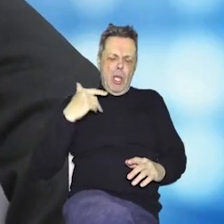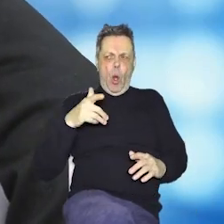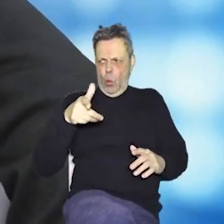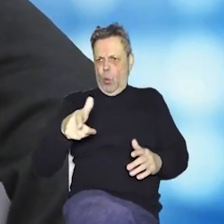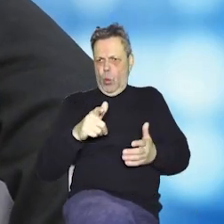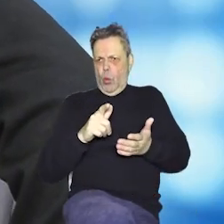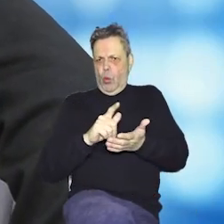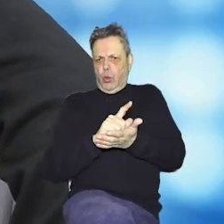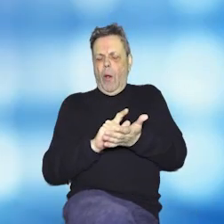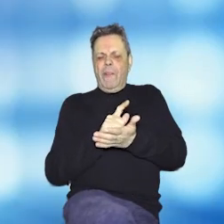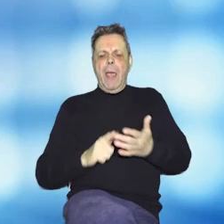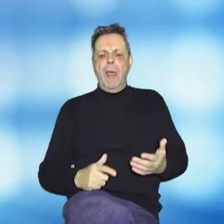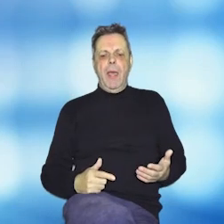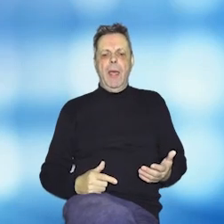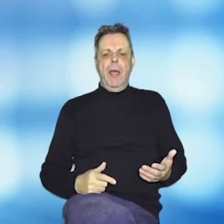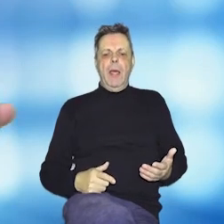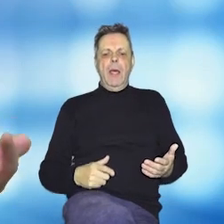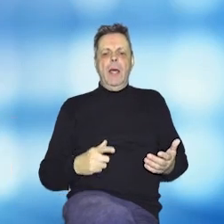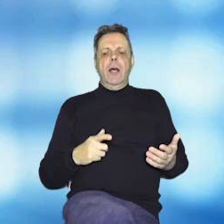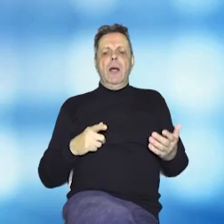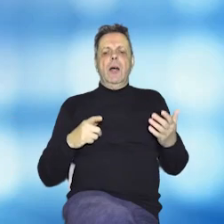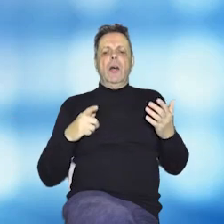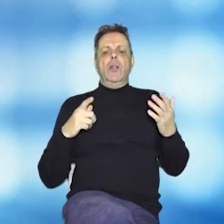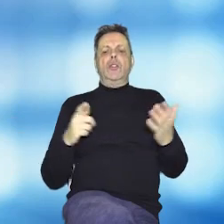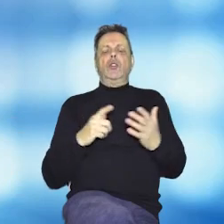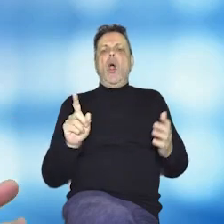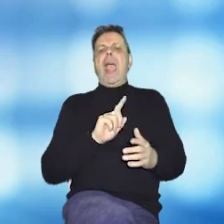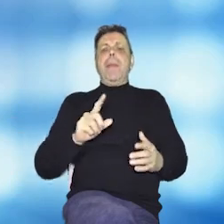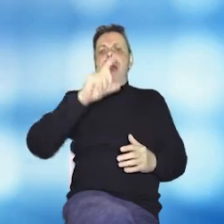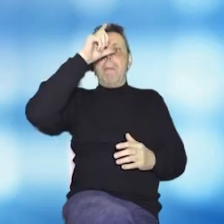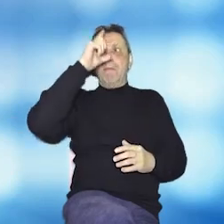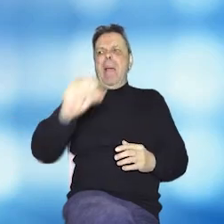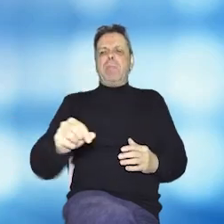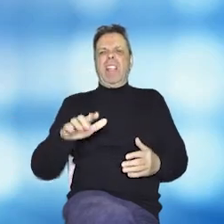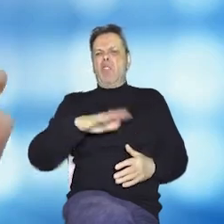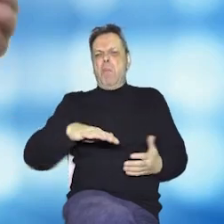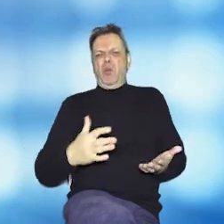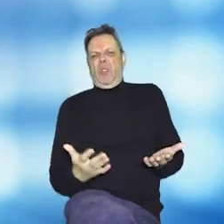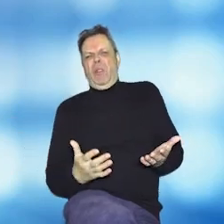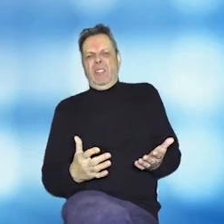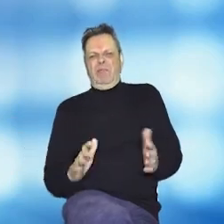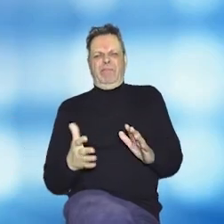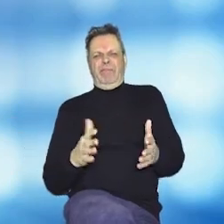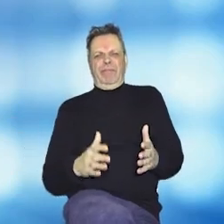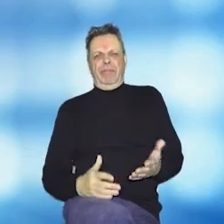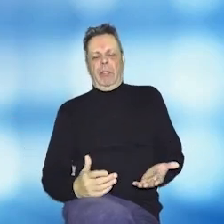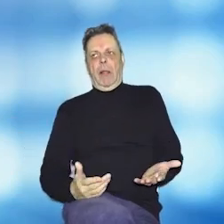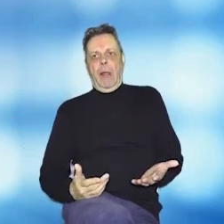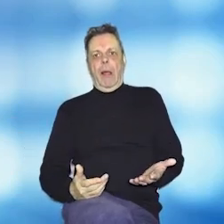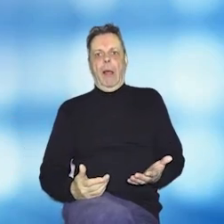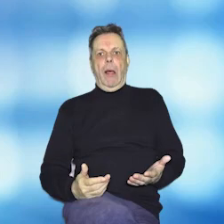kad sam to spominjala, pa kako, pa to je neperspektivno područje, pa kakva gerontologija, pa imaš tek